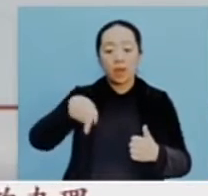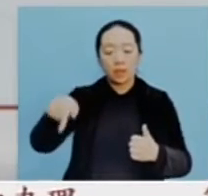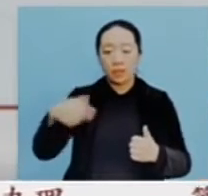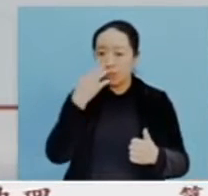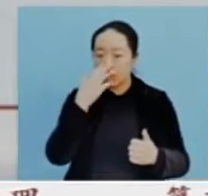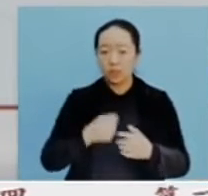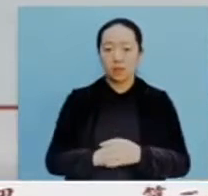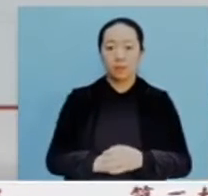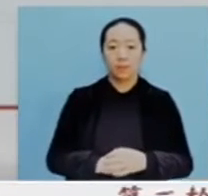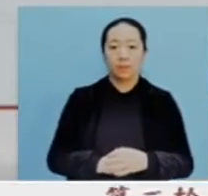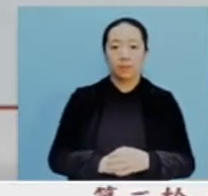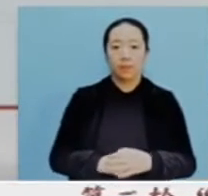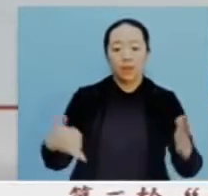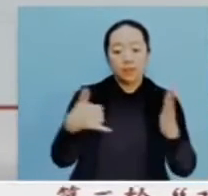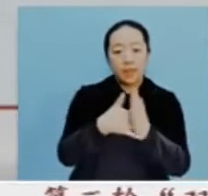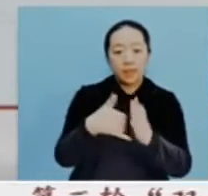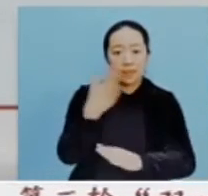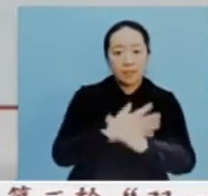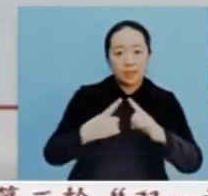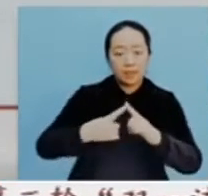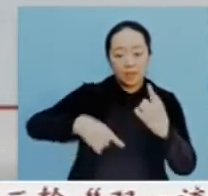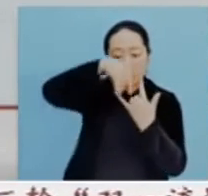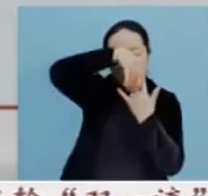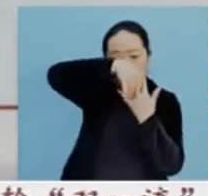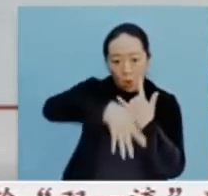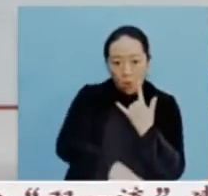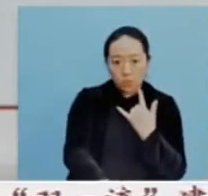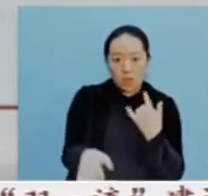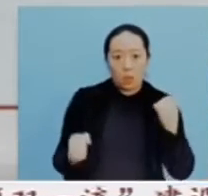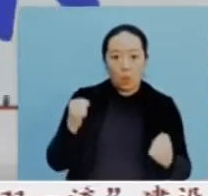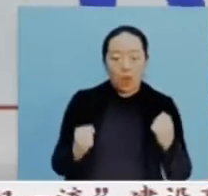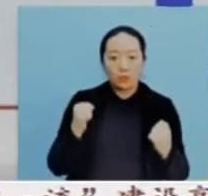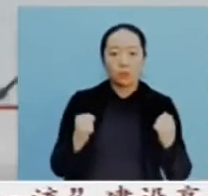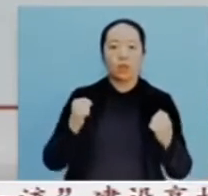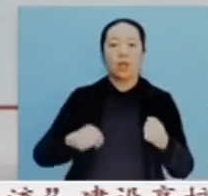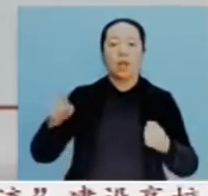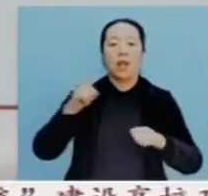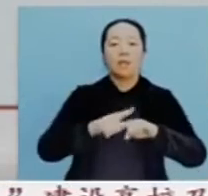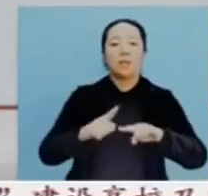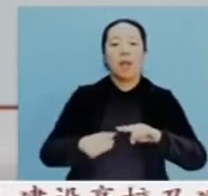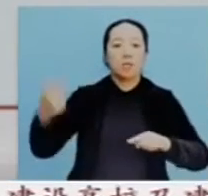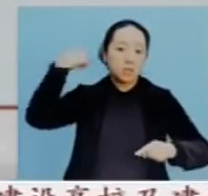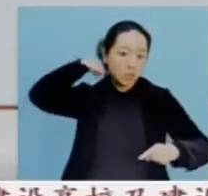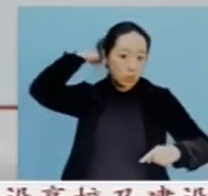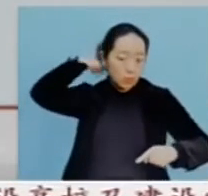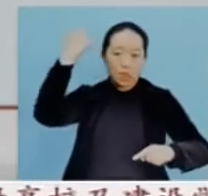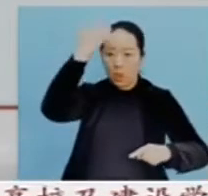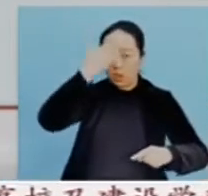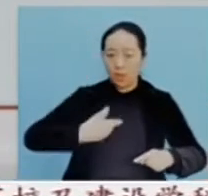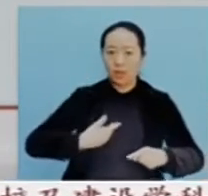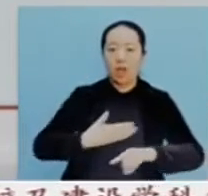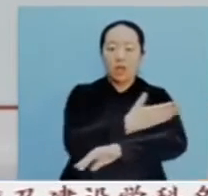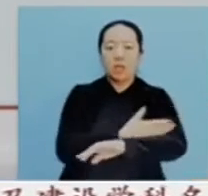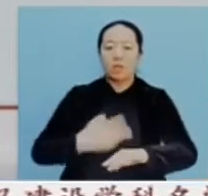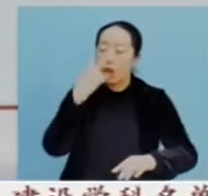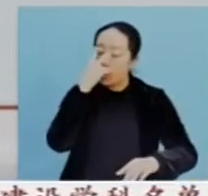高山滑雪的运动员一般由脊髓损伤、脑瘫、截肢和视力障碍等身体缺陷的运动员